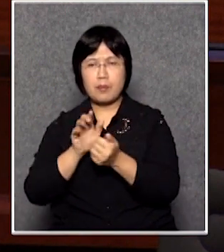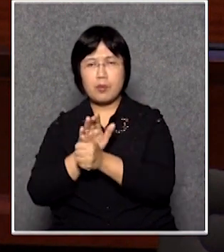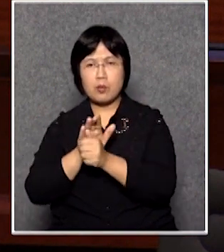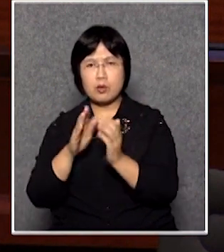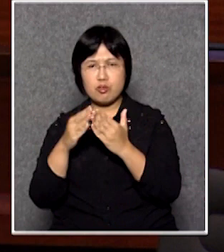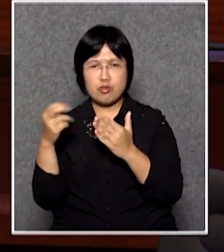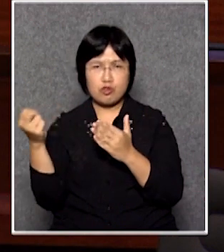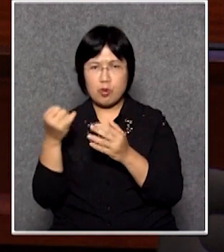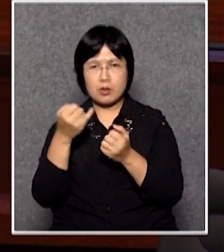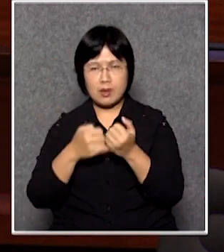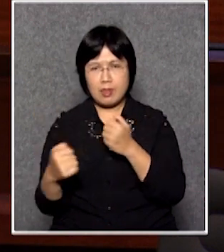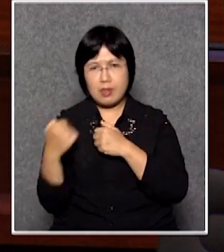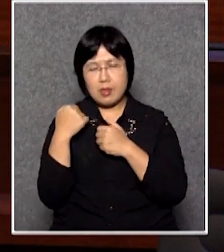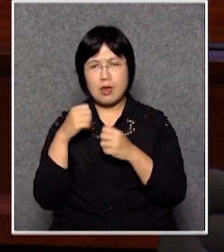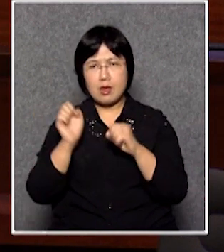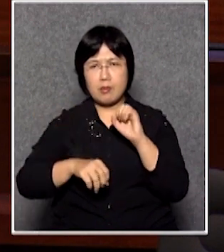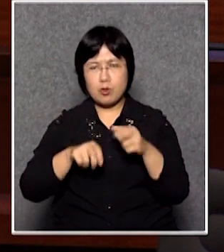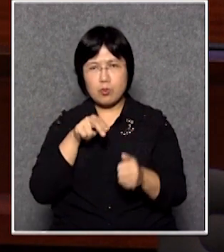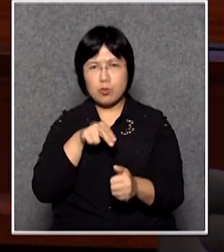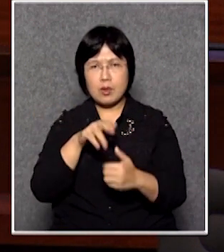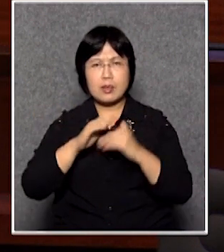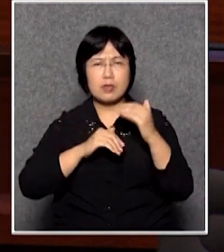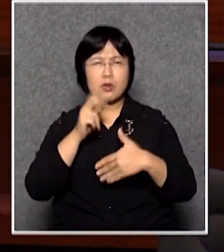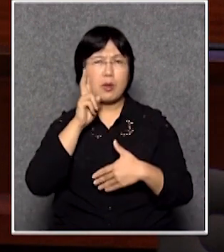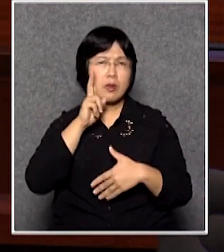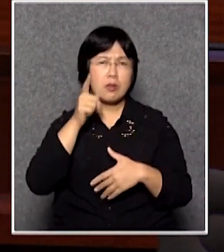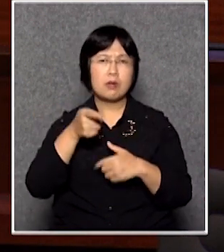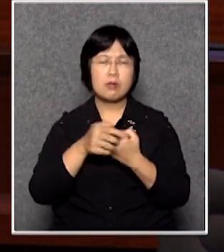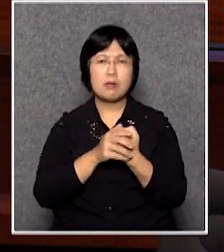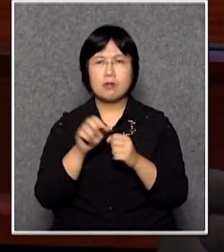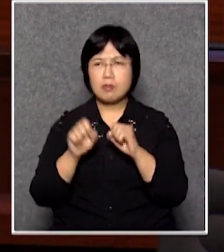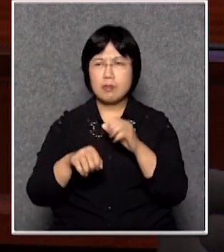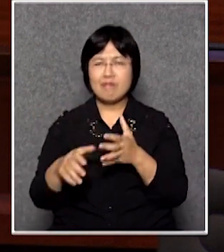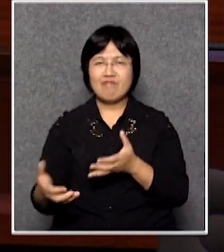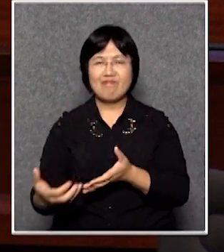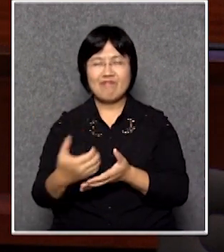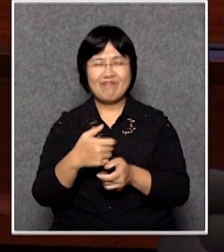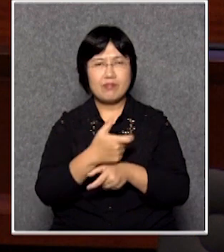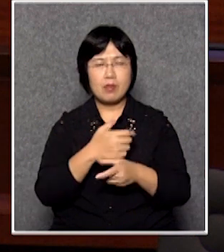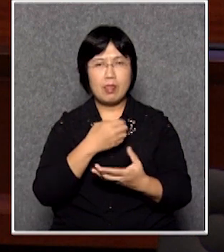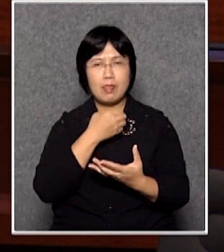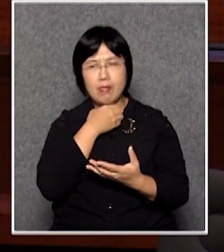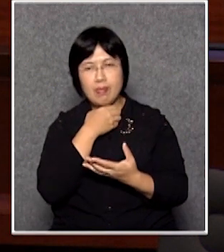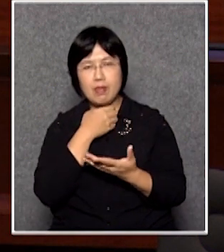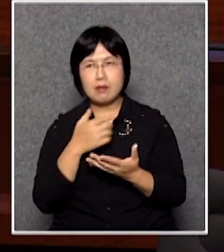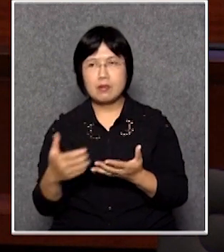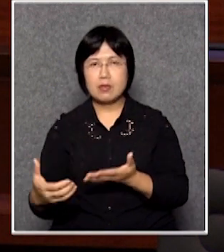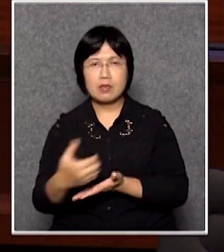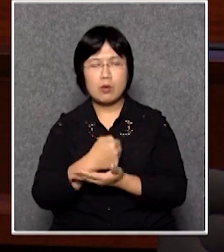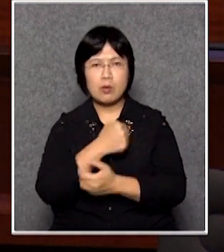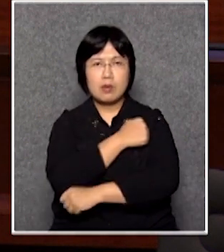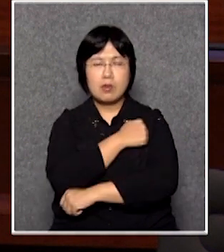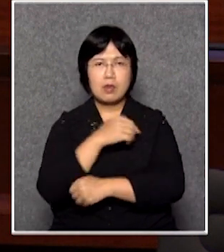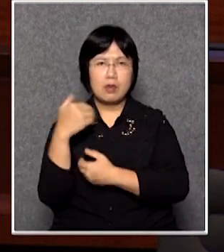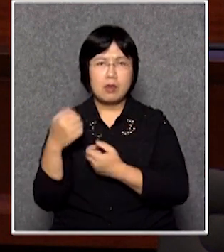源和廢物管理技術為例，廢物回收業界面對困境就包括回收困難、運輸成